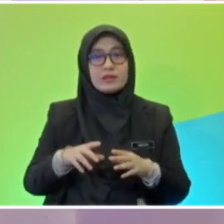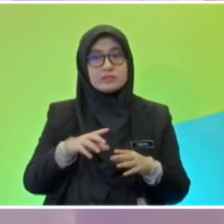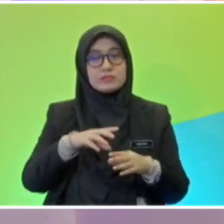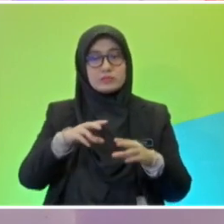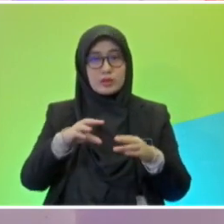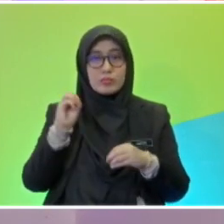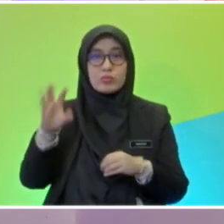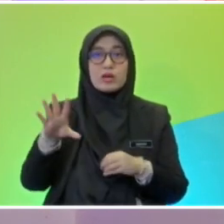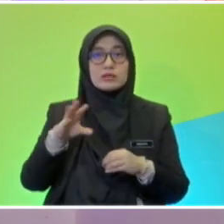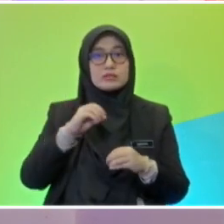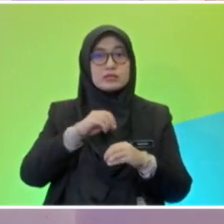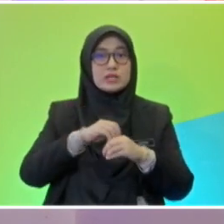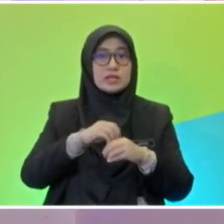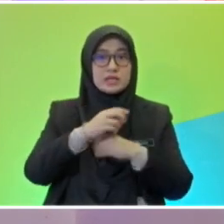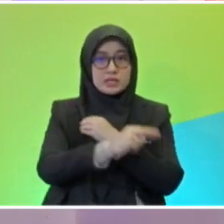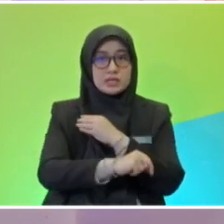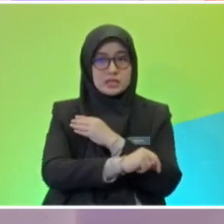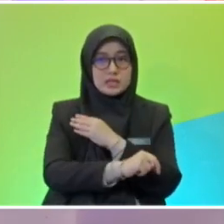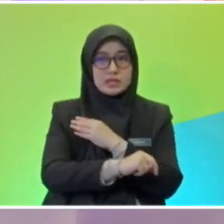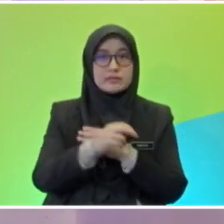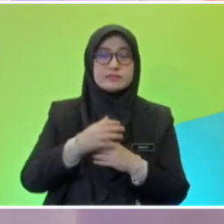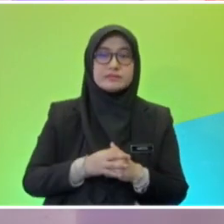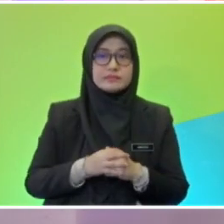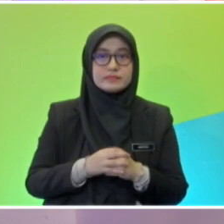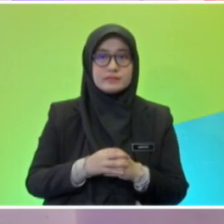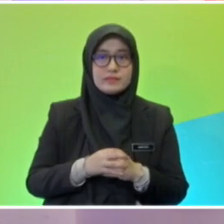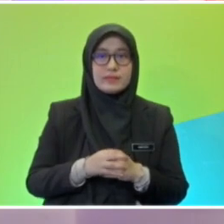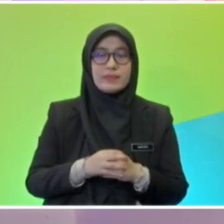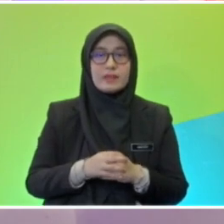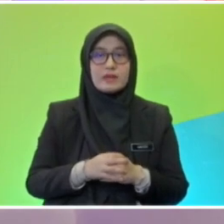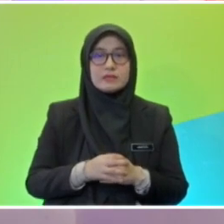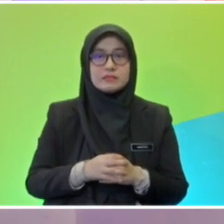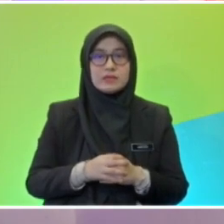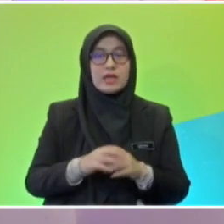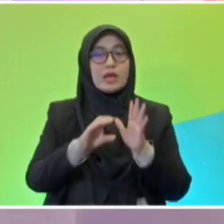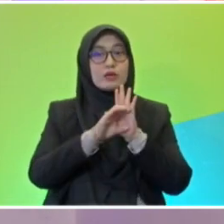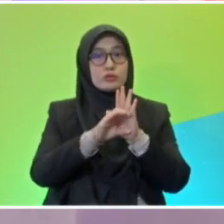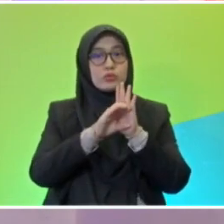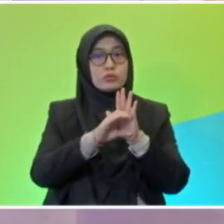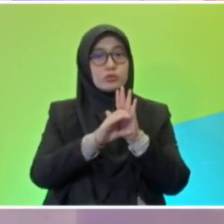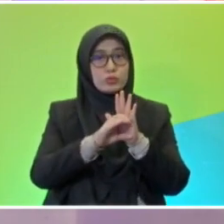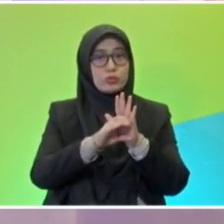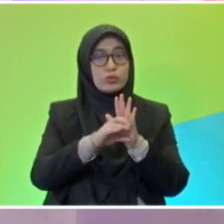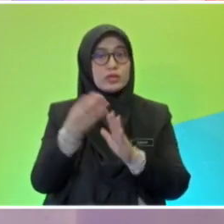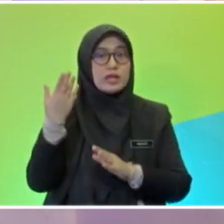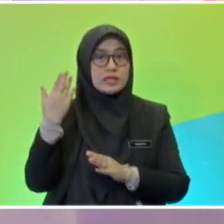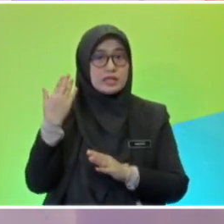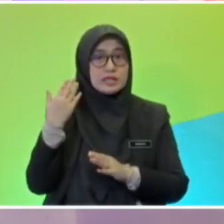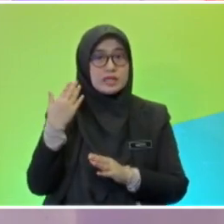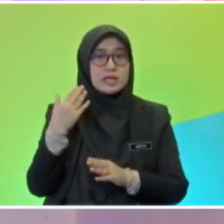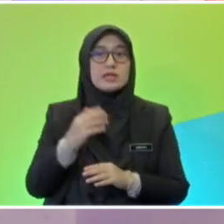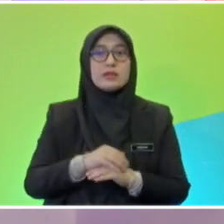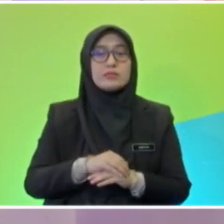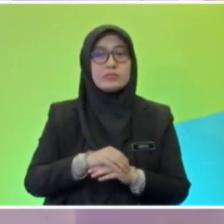salah ini bukannya berlaku secara serentak contoh-contoh yang diberikan oleh murid-murid di atas kalian tadi menggambarkan